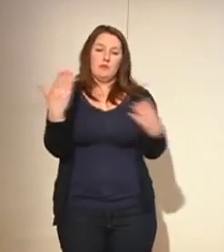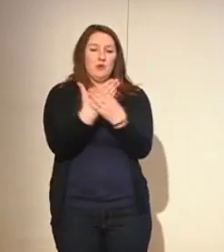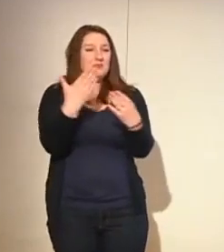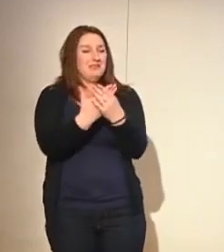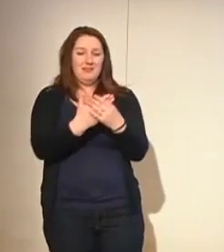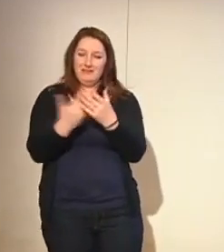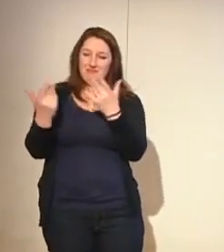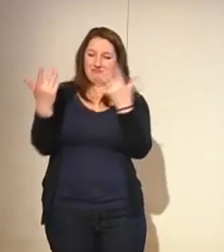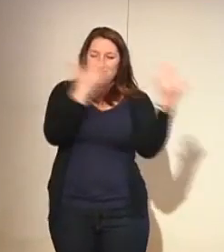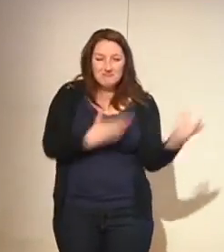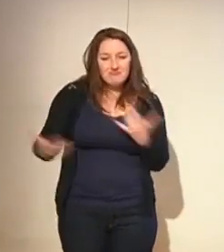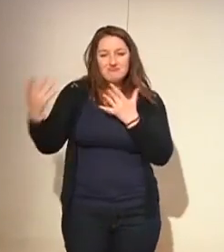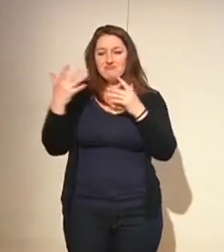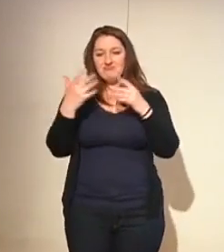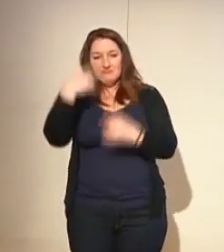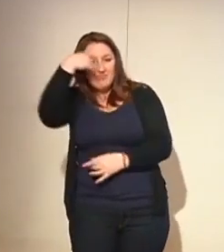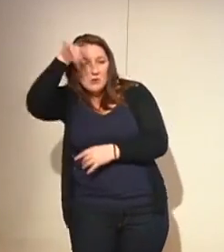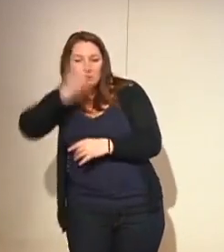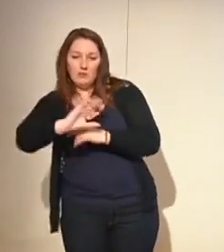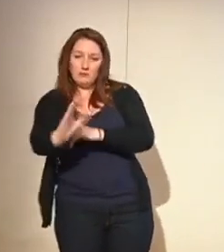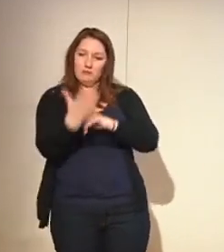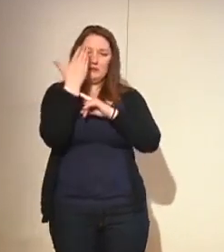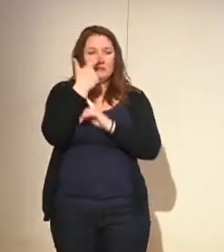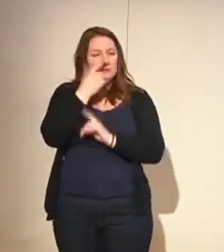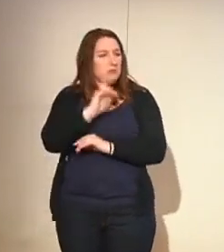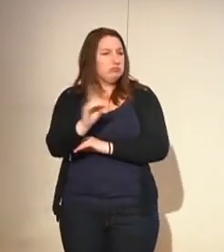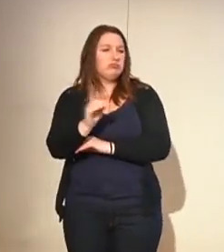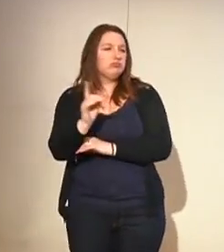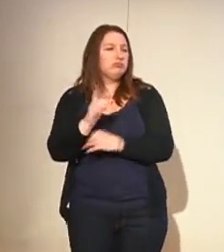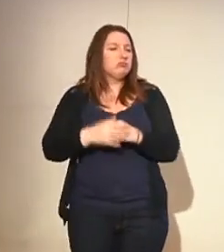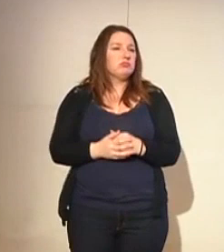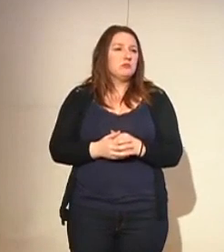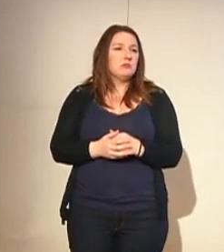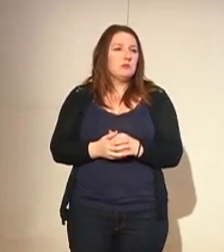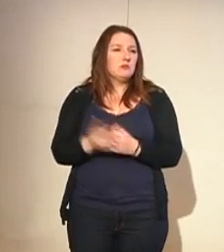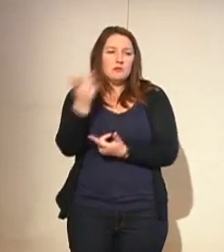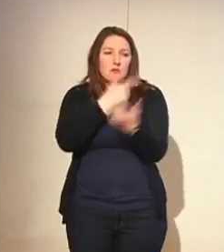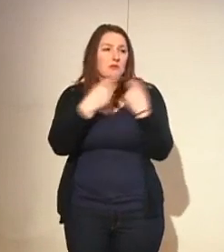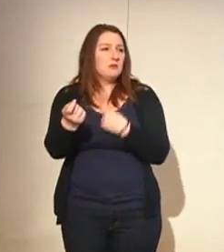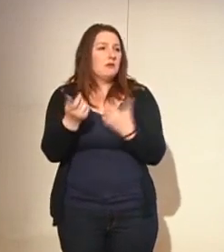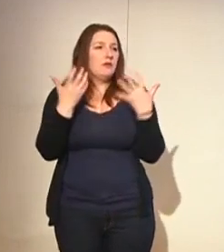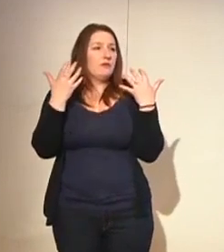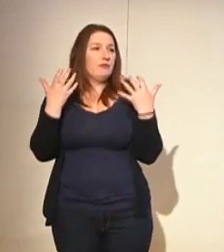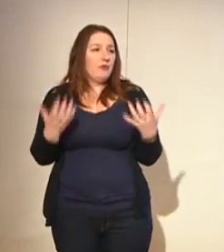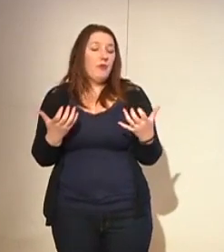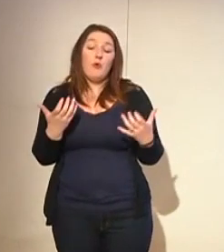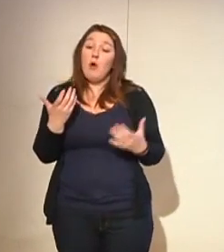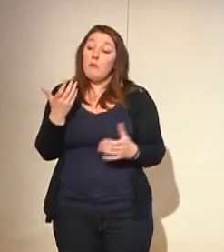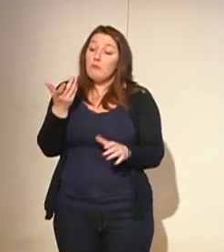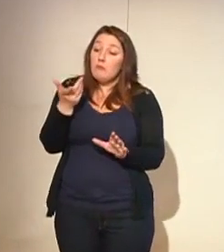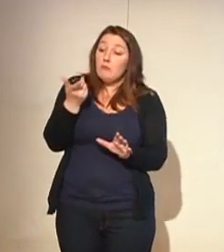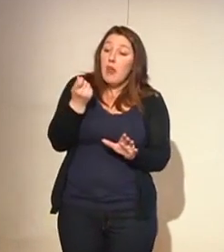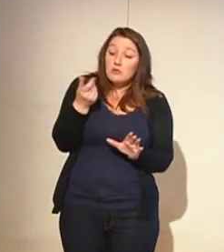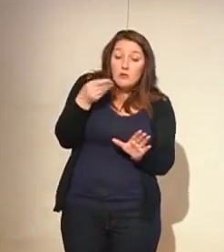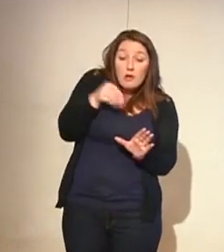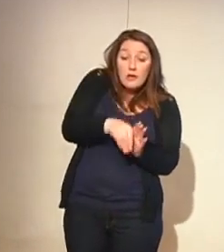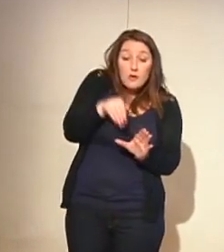présentés et à l'économie faite et à ce qu'elle permettrait éventuellement de faire par ailleurs on a entendu une